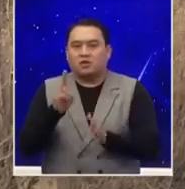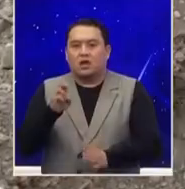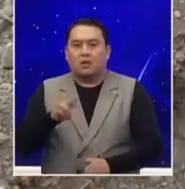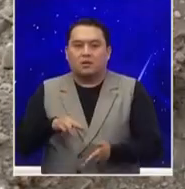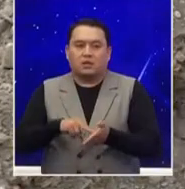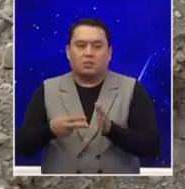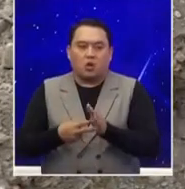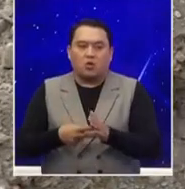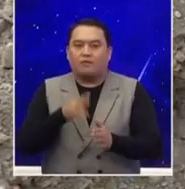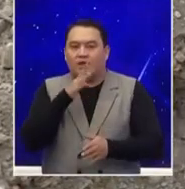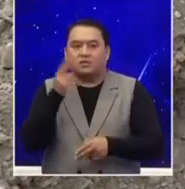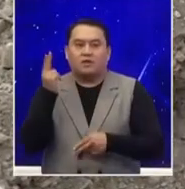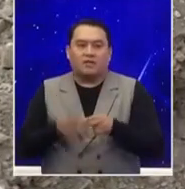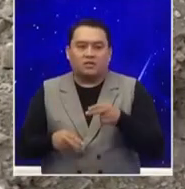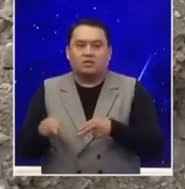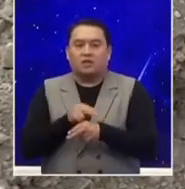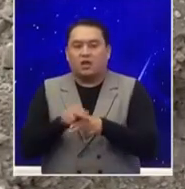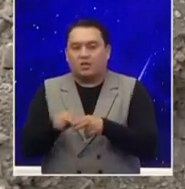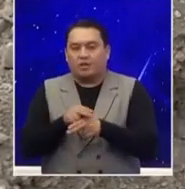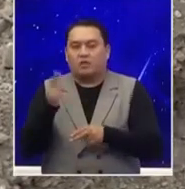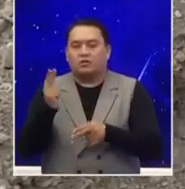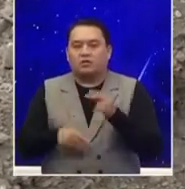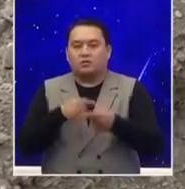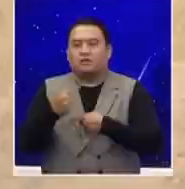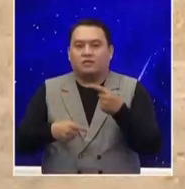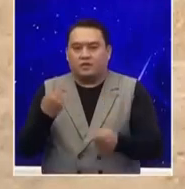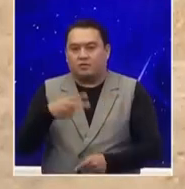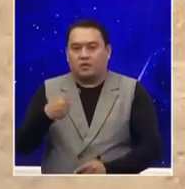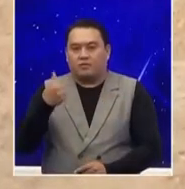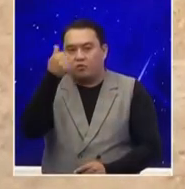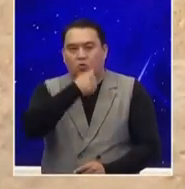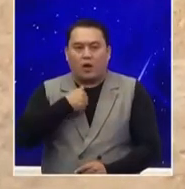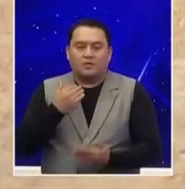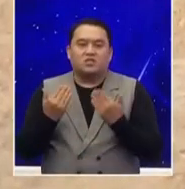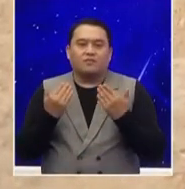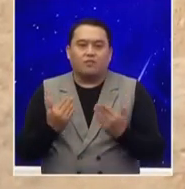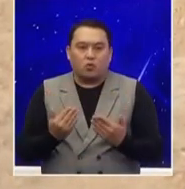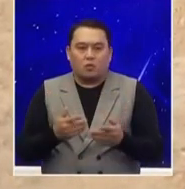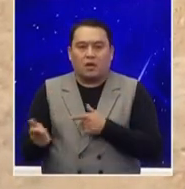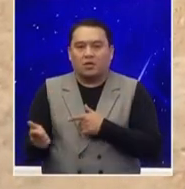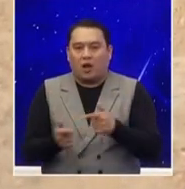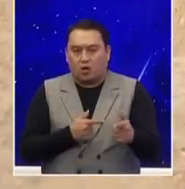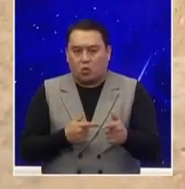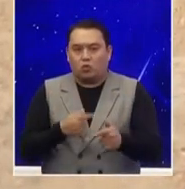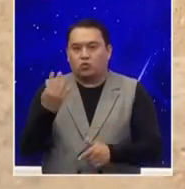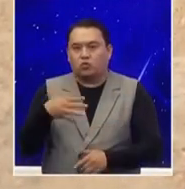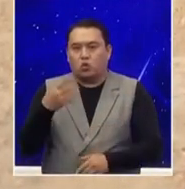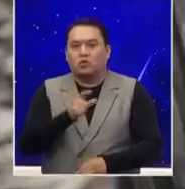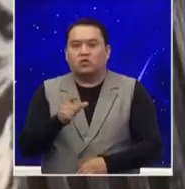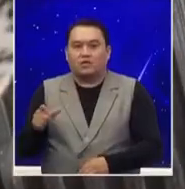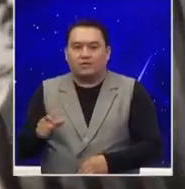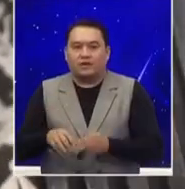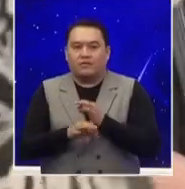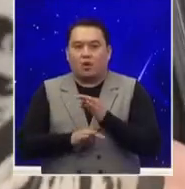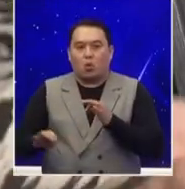запланированы срок завершения ее строительства сентябрь 2021 года на сегодняшний день подготовлено около 40 километров